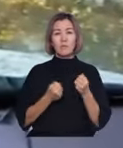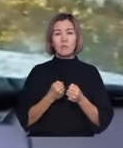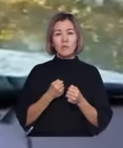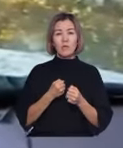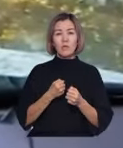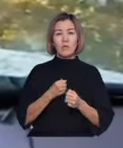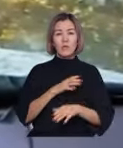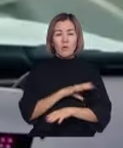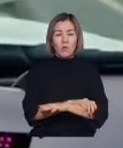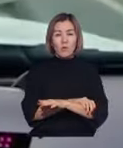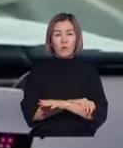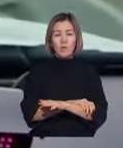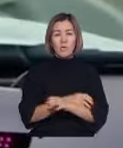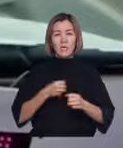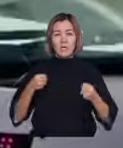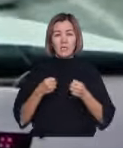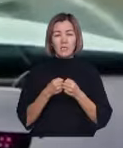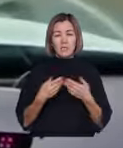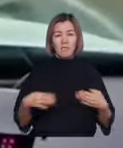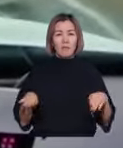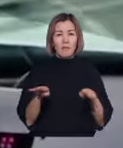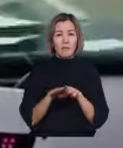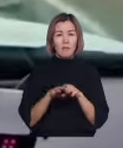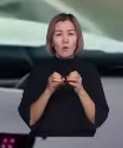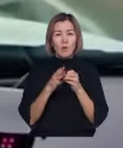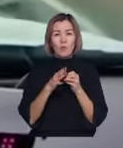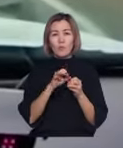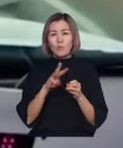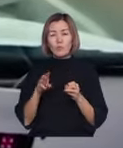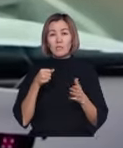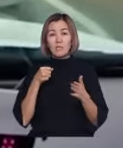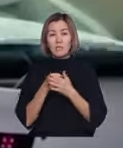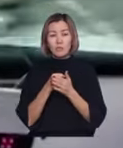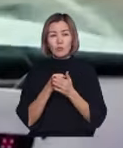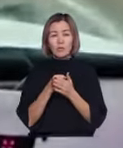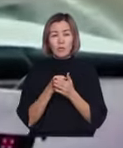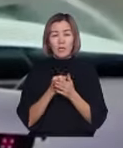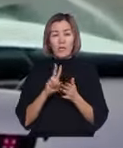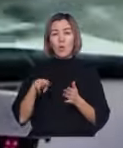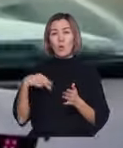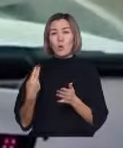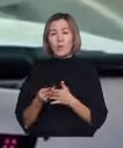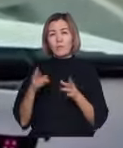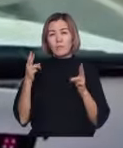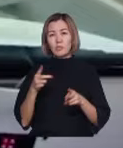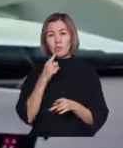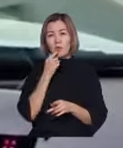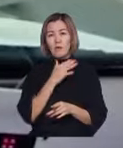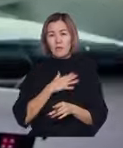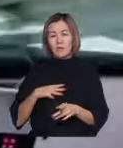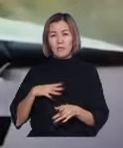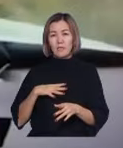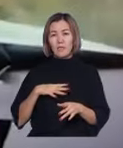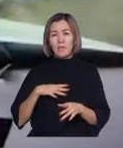есігіне қолы қысылып, жол бойымен 10-15 метрдей жерге дейін сүйретіледі. Қызметкер жол үстіне құлап, рахат алады. Құқық бұзушы